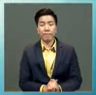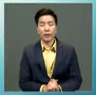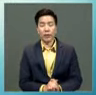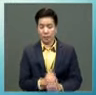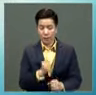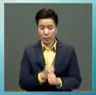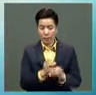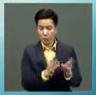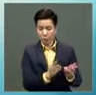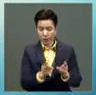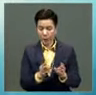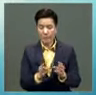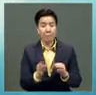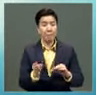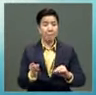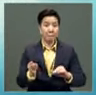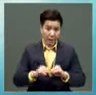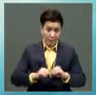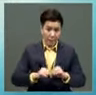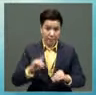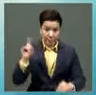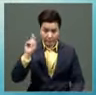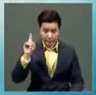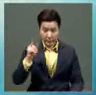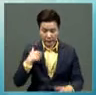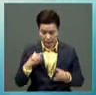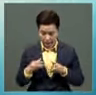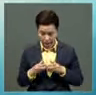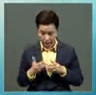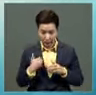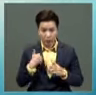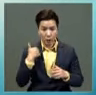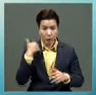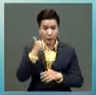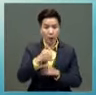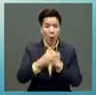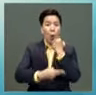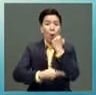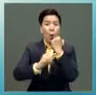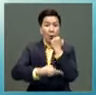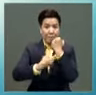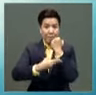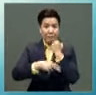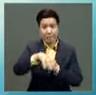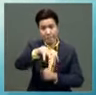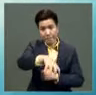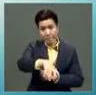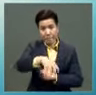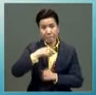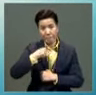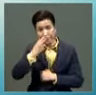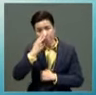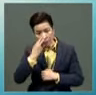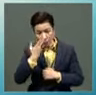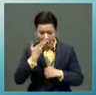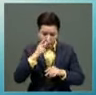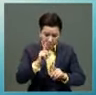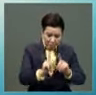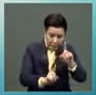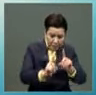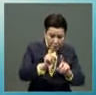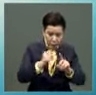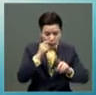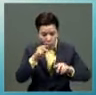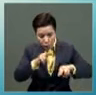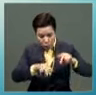าตรการเพิ่มเติมนะครับก็คือได้เข้าไปที่โรงแรมนะครับประเมินที่โรงแรมว่ามีเรื่องอะไรต่